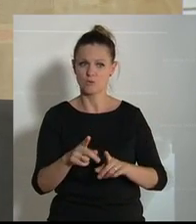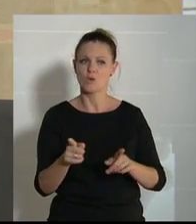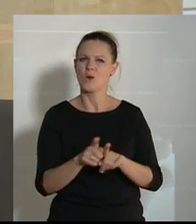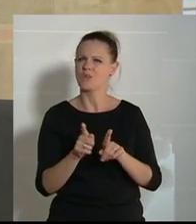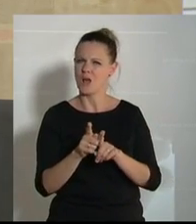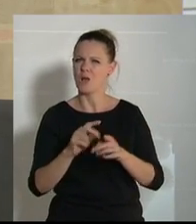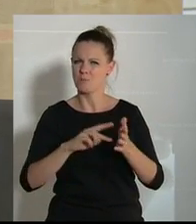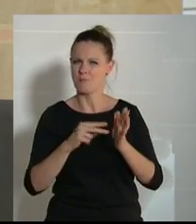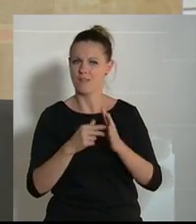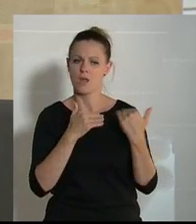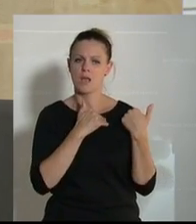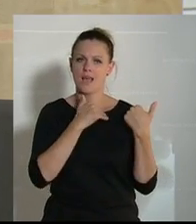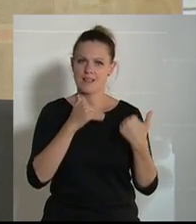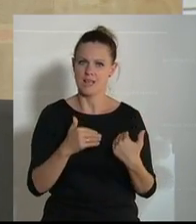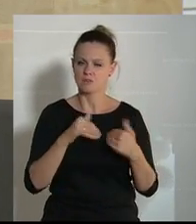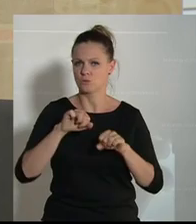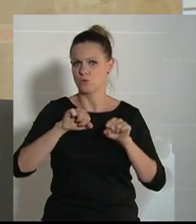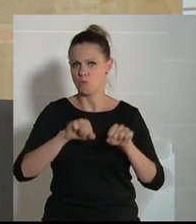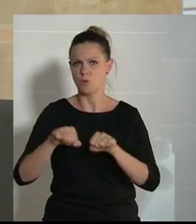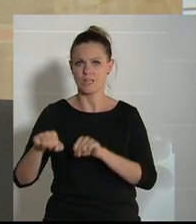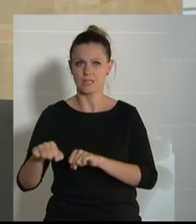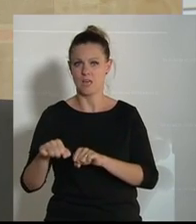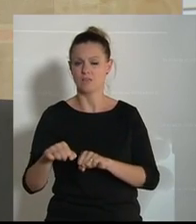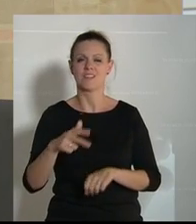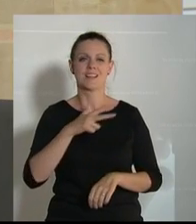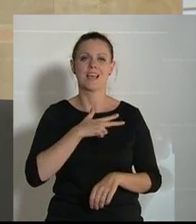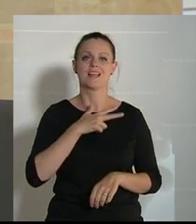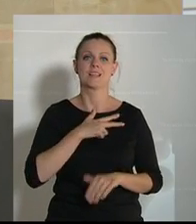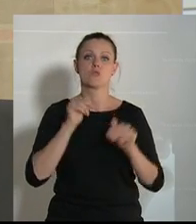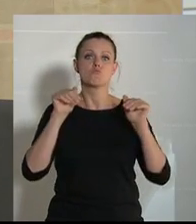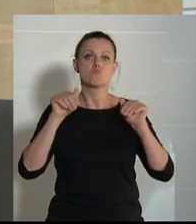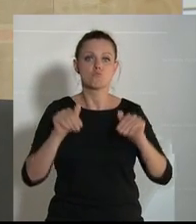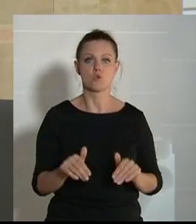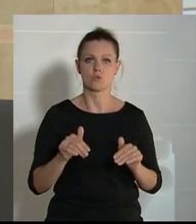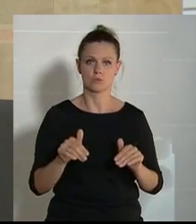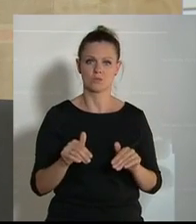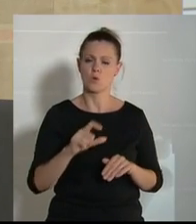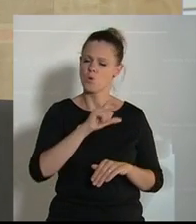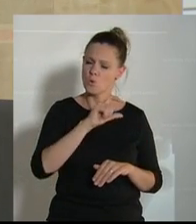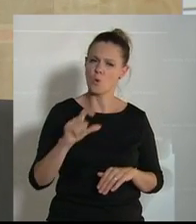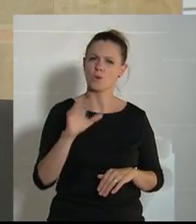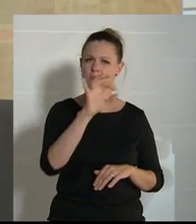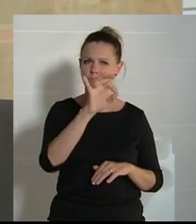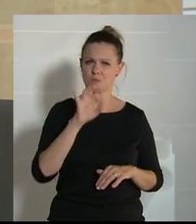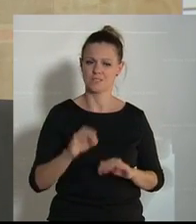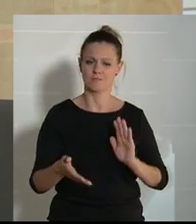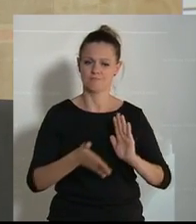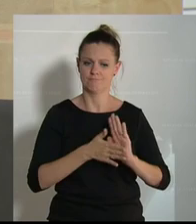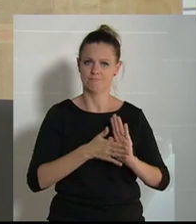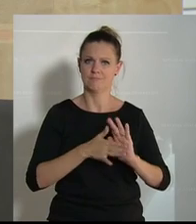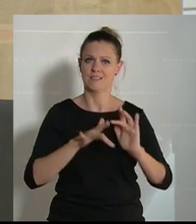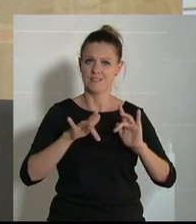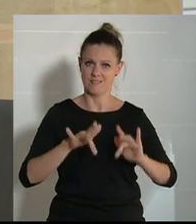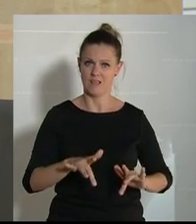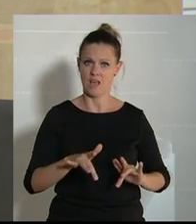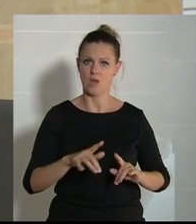vorgesehenen Entlastungsmöglichkeiten die Realität sein müssen, auch zu 100% nachgewiesen werden, bevor